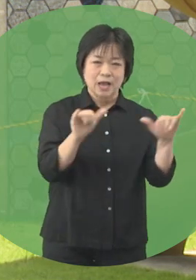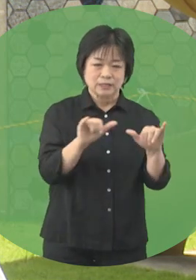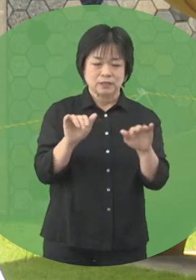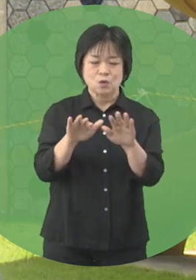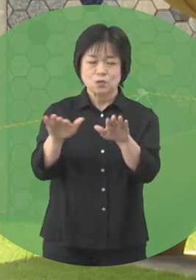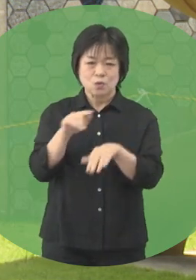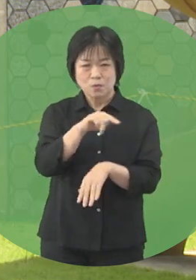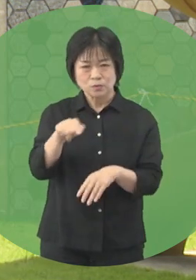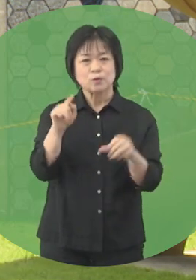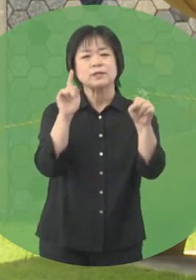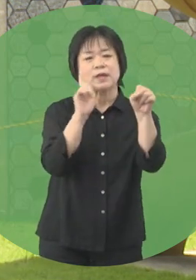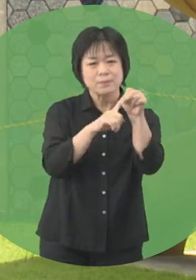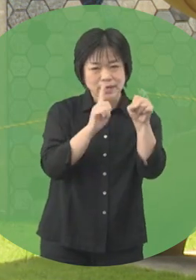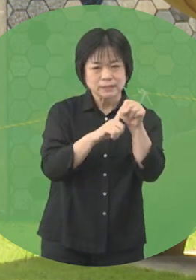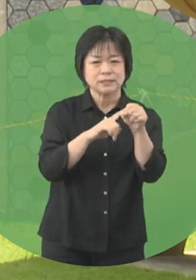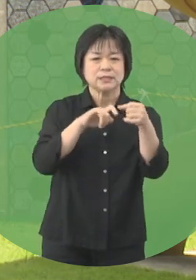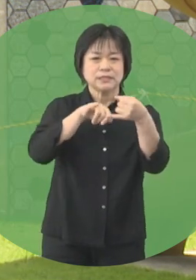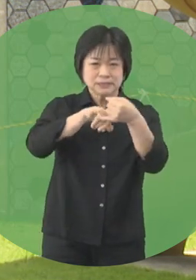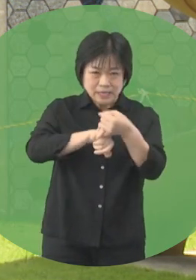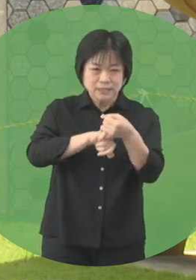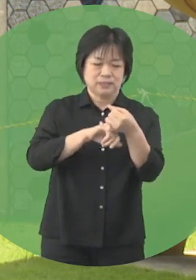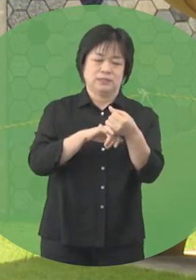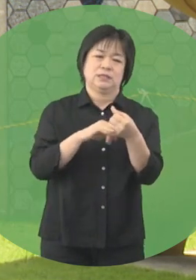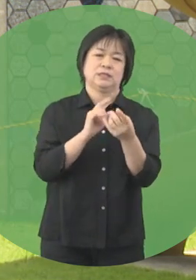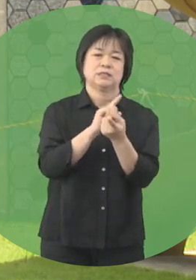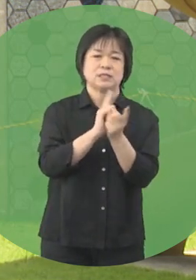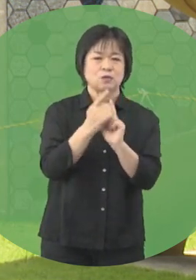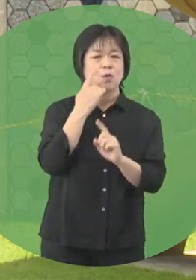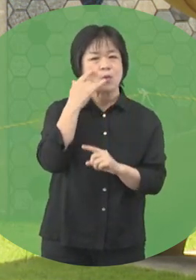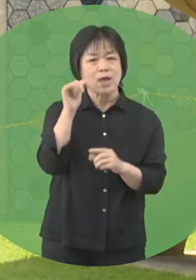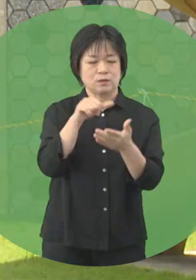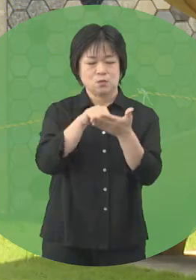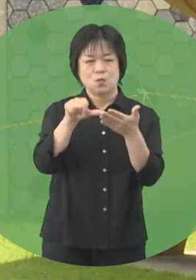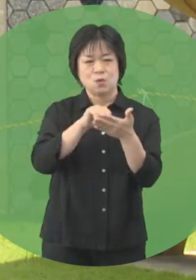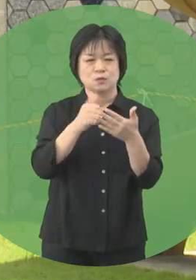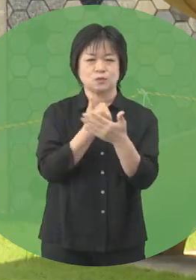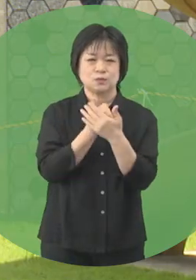きたいなと思います。ぜひとも里親登録をよろしくお願いします。